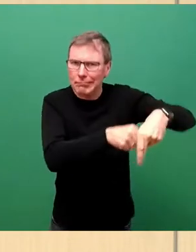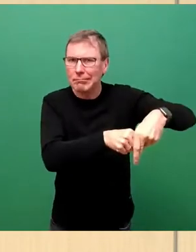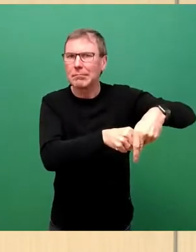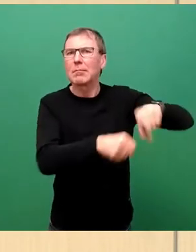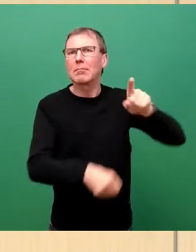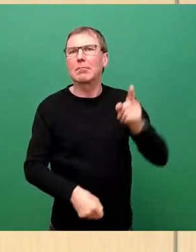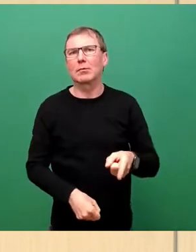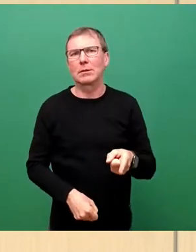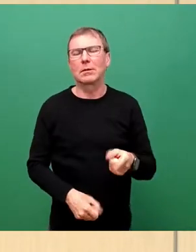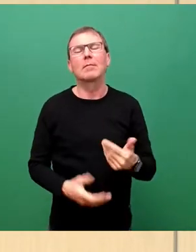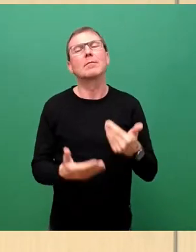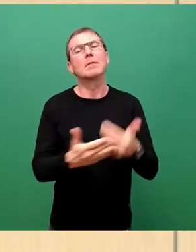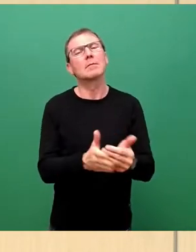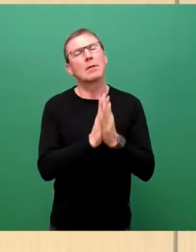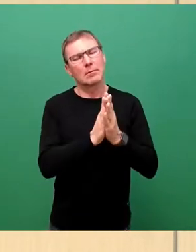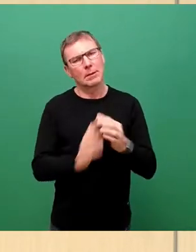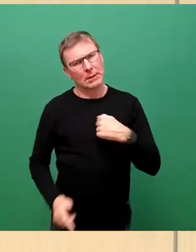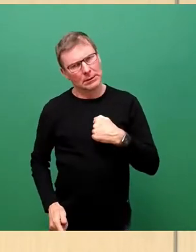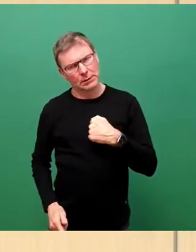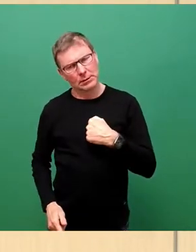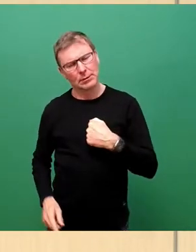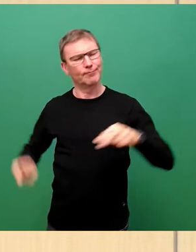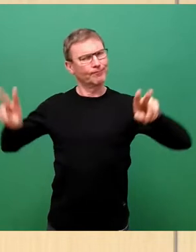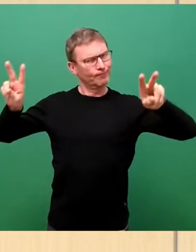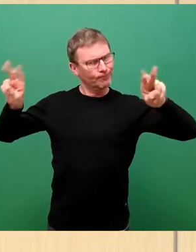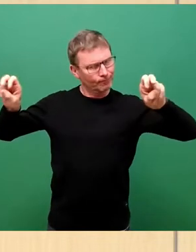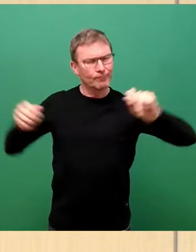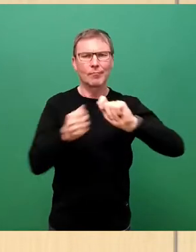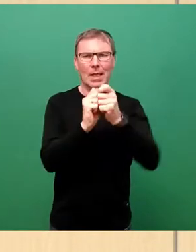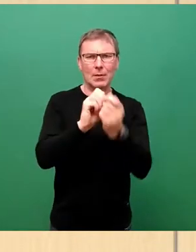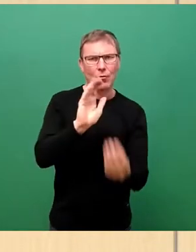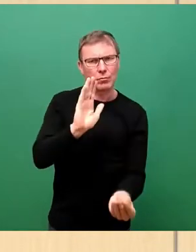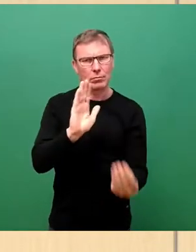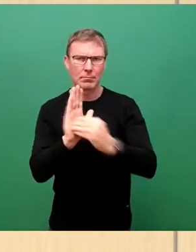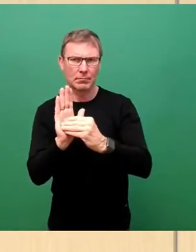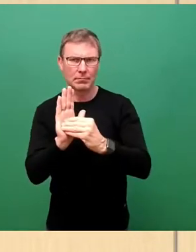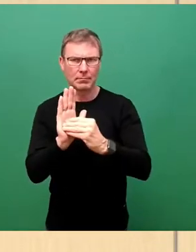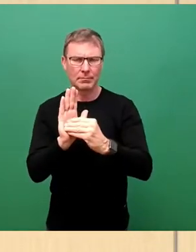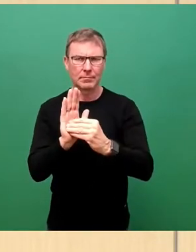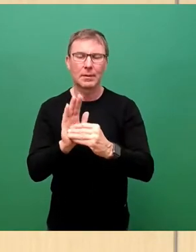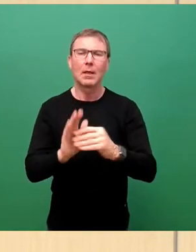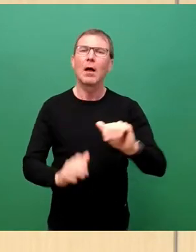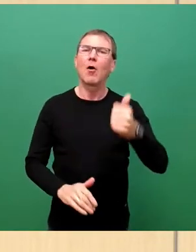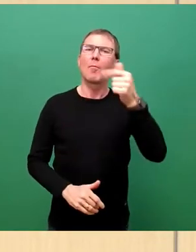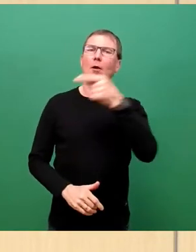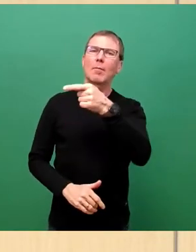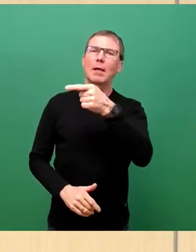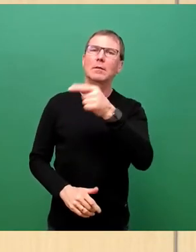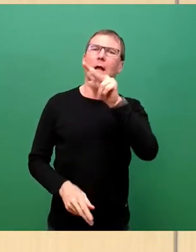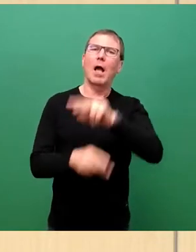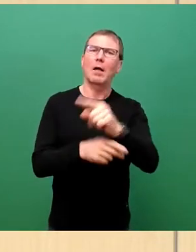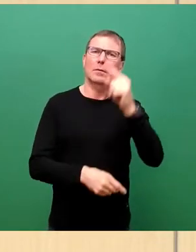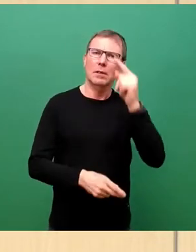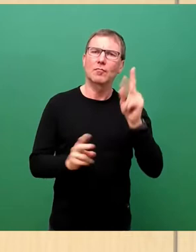Deswegen bitte ich, zitiere, folgende Änderung mit aufzunehmen. Zitat: Der Oberbürgermeister und die Aufsichtsräte des Stadtrates